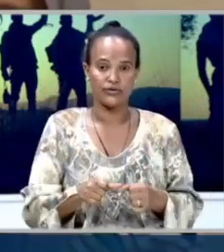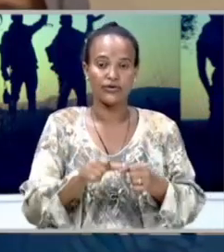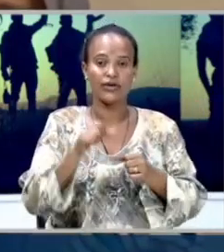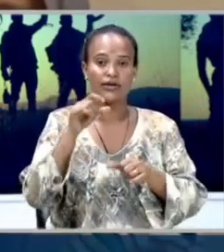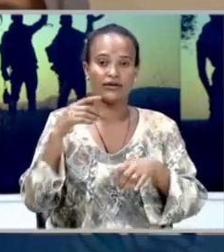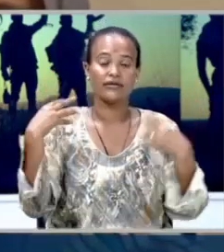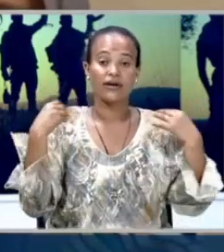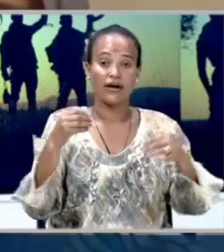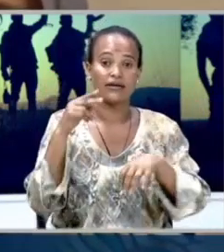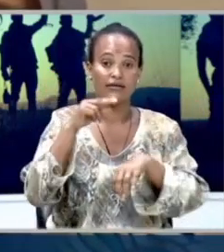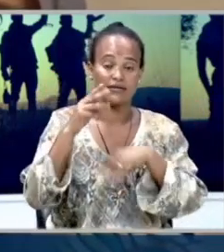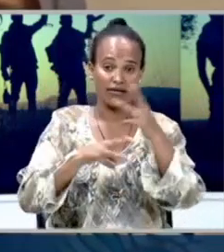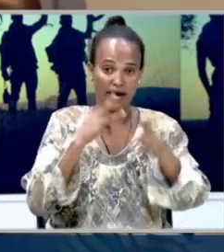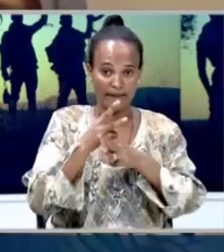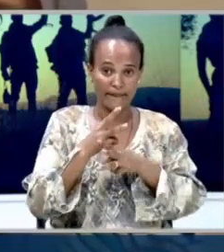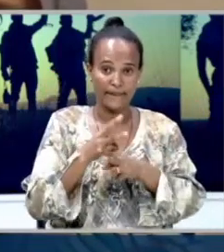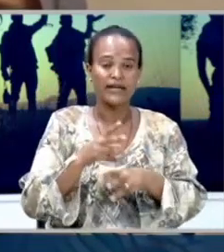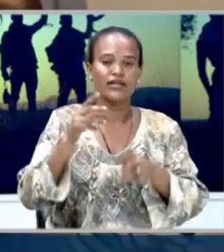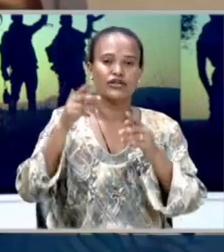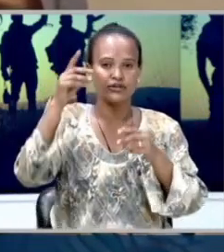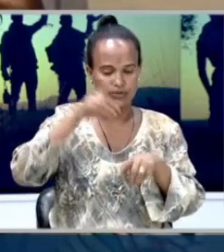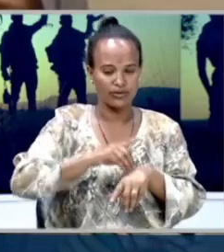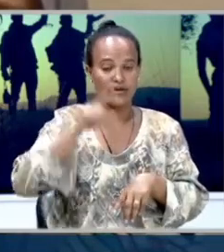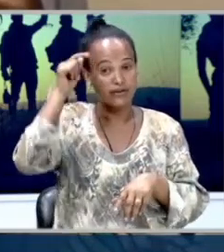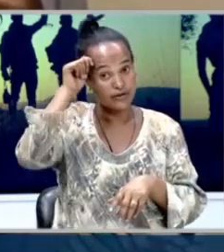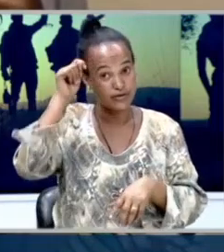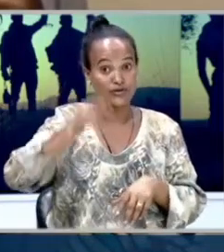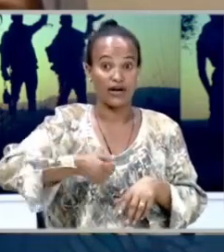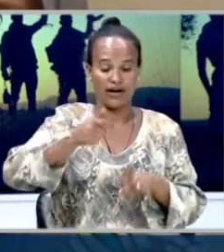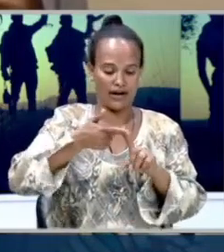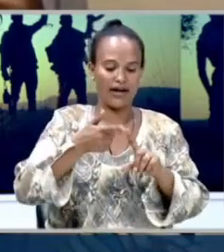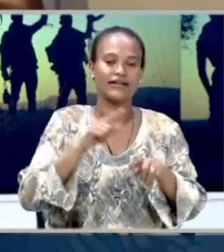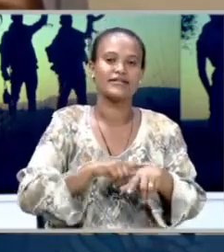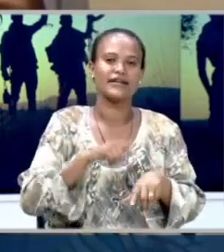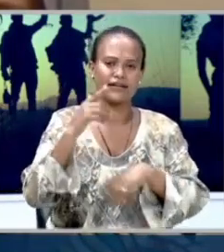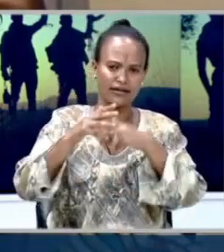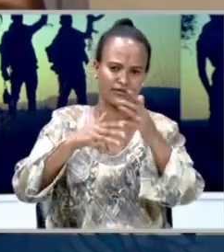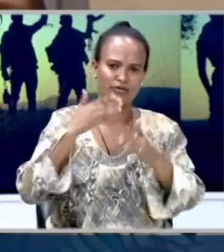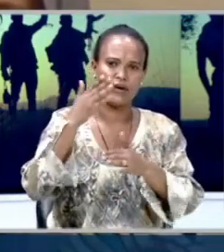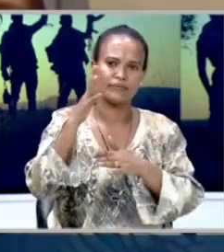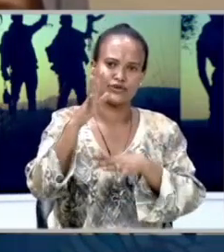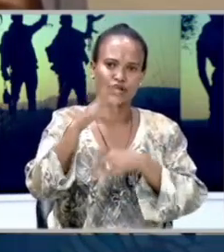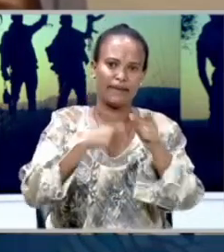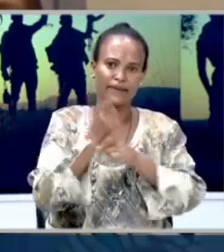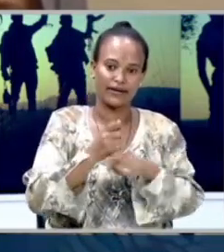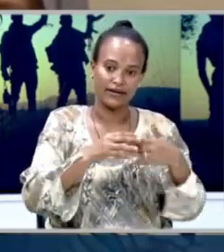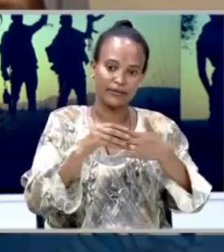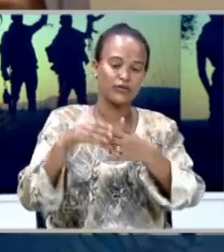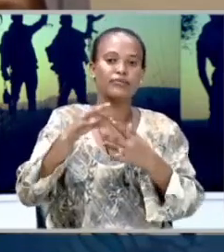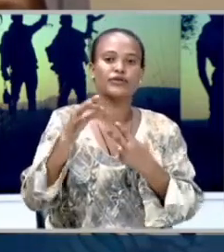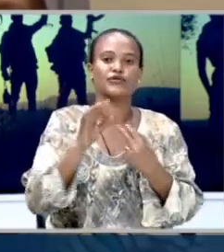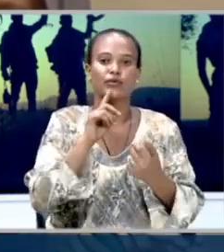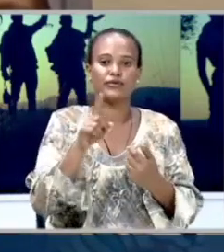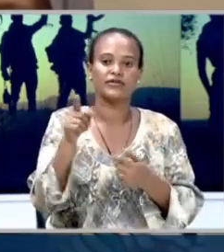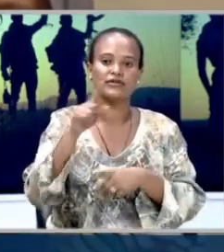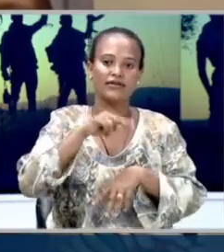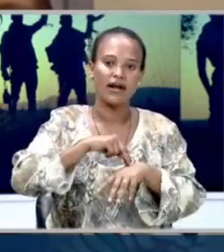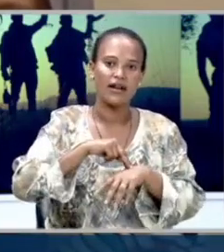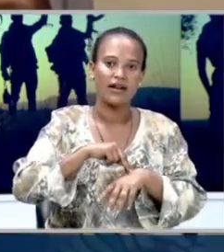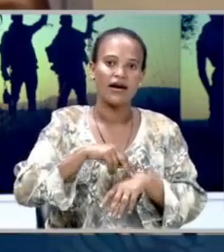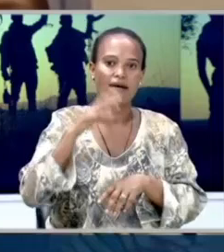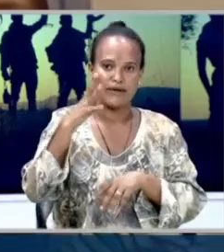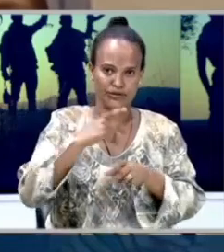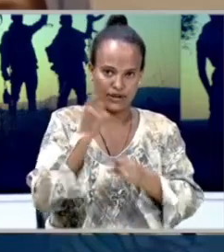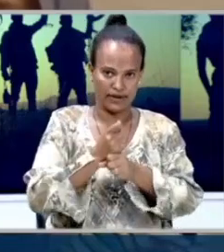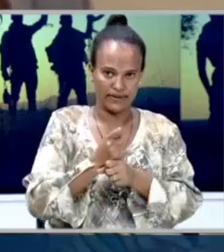ندكتر تيدروس ادحانوم نخال ايقزة وانا داريكتر خوينوم نزغطولو حموشتان عمتات نكمرحوون مريت وميوم اتتكالا بزغطولو